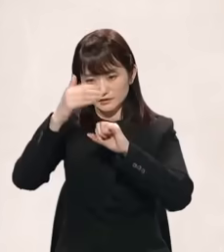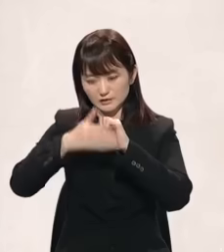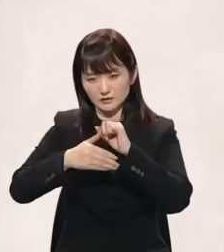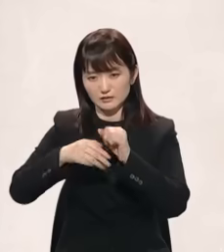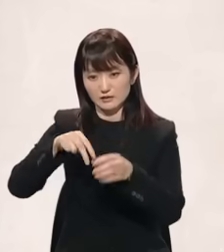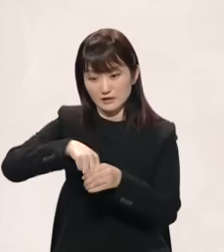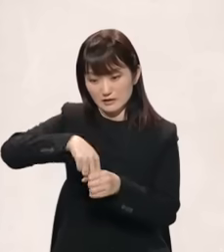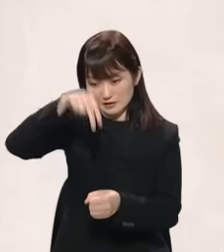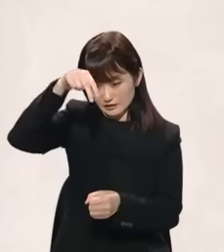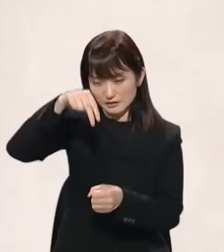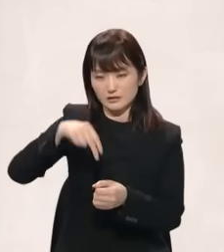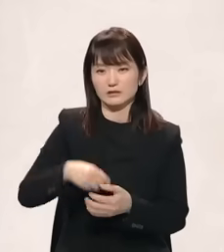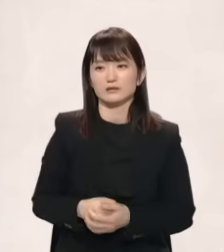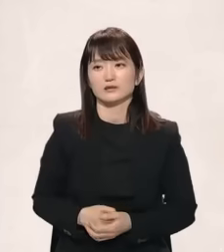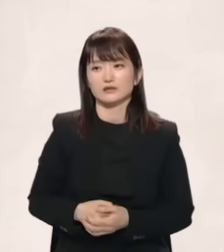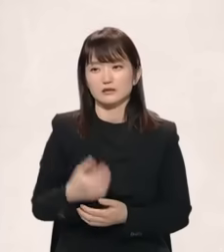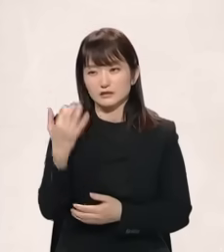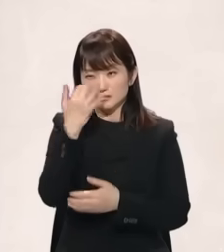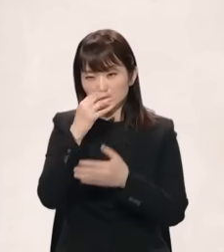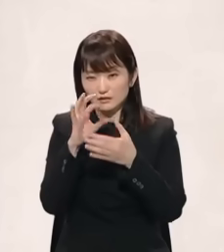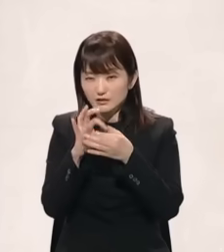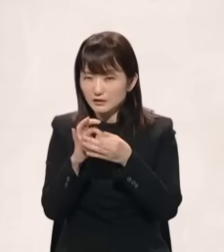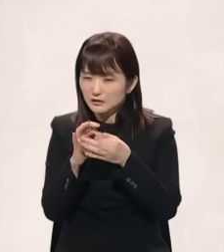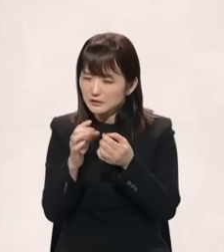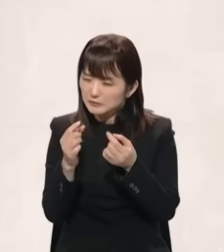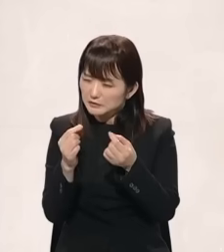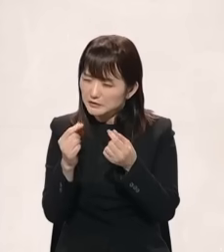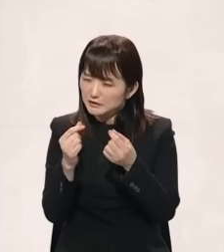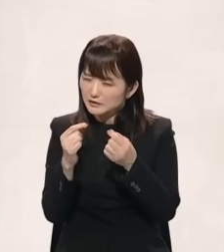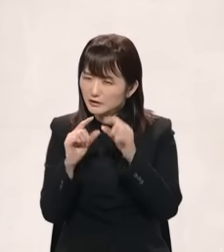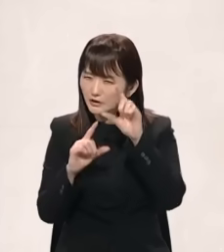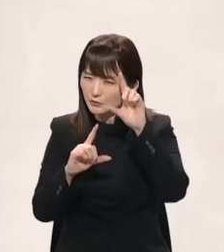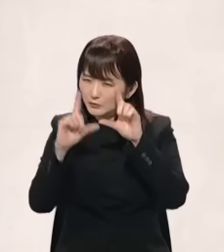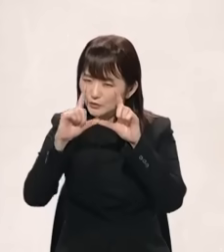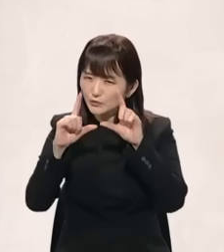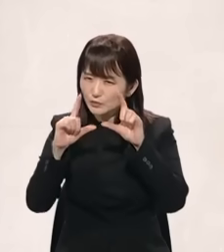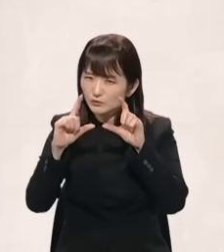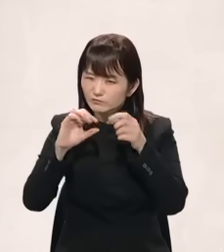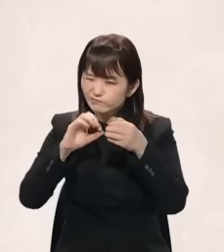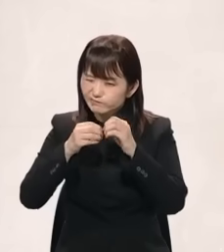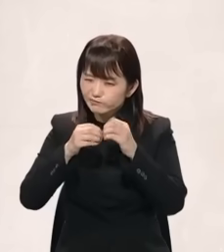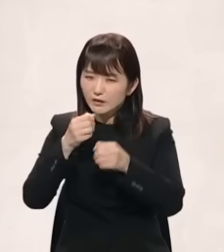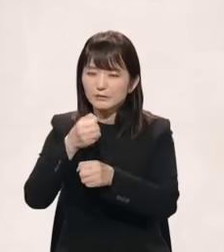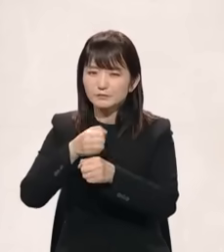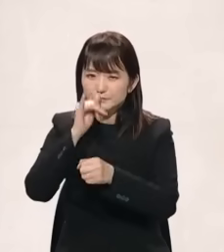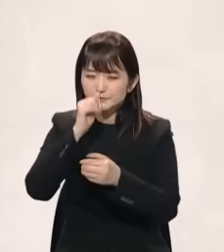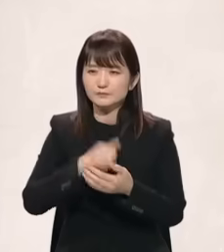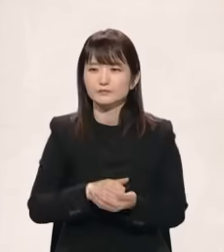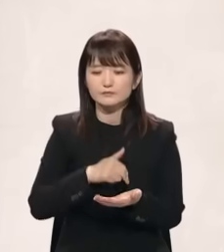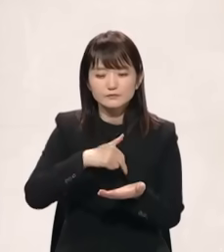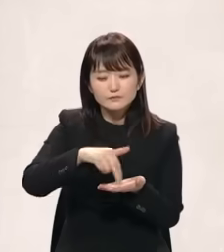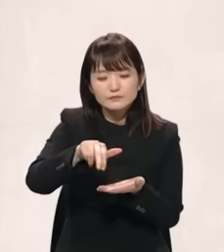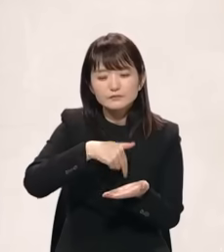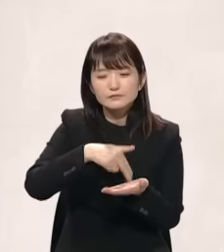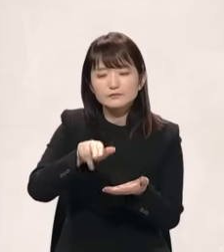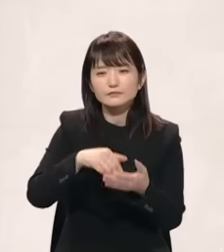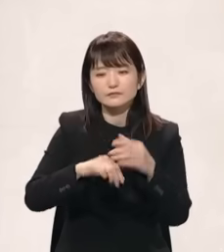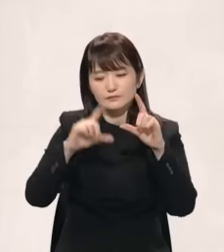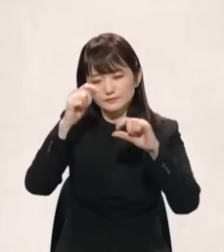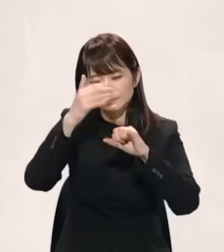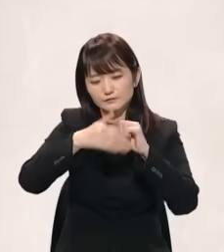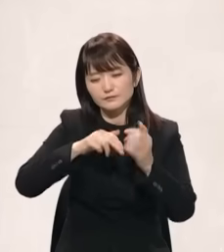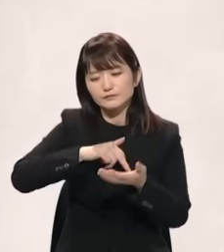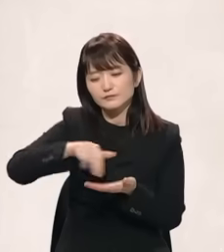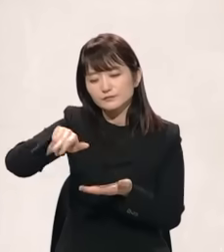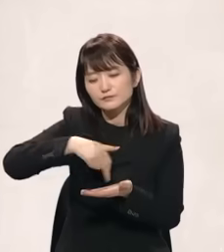마치 성관계를 암시하는 표정으로 합성된 사진들도 있었고요 그다음에 이제이 단체 대화방에 있던 사람들은 사진들을 주고받으면서